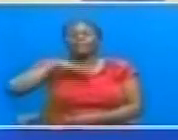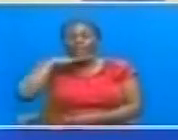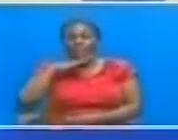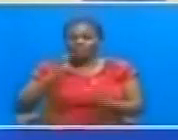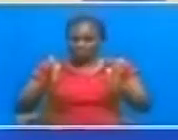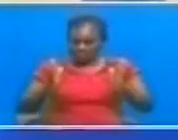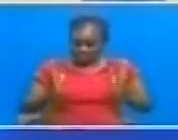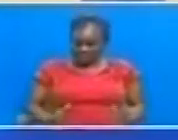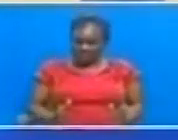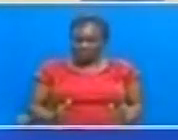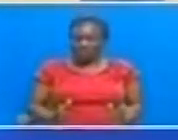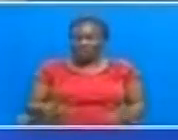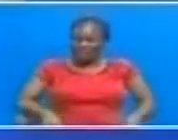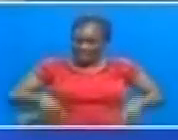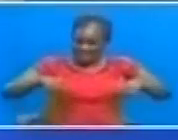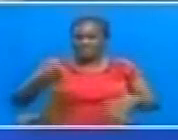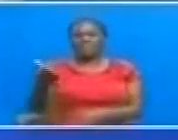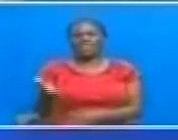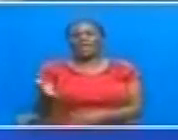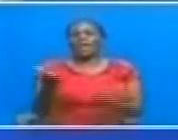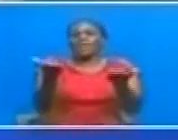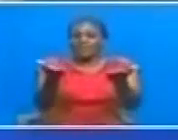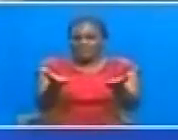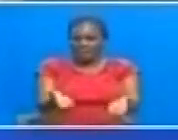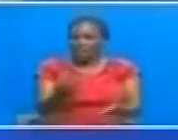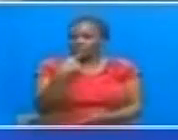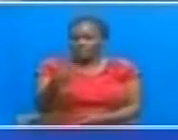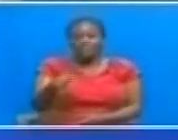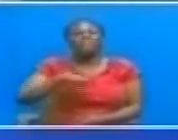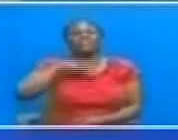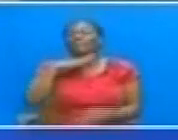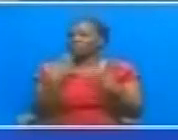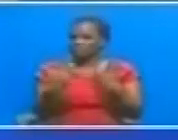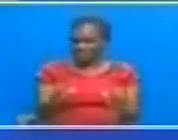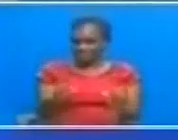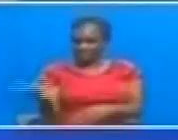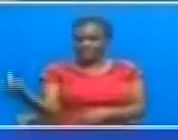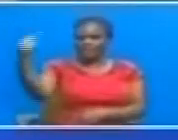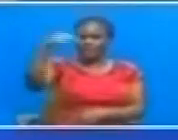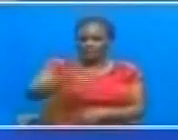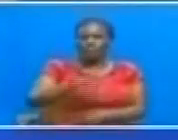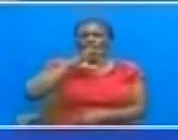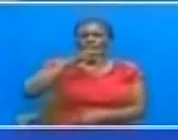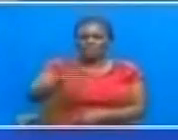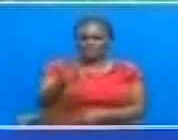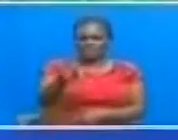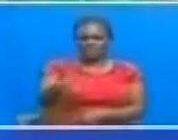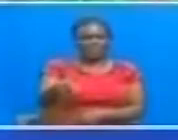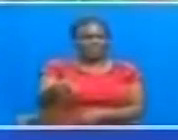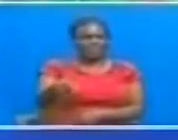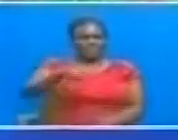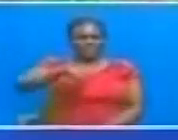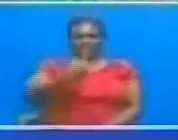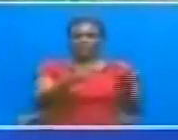mtu ambaye yungali hai. Na sasa anayedaiwa kuwa marehemu amejitokeza kukashifu tuhuma hizo.